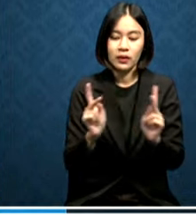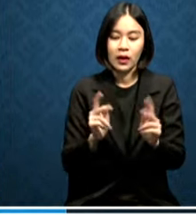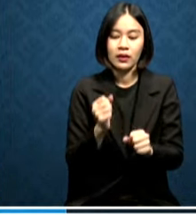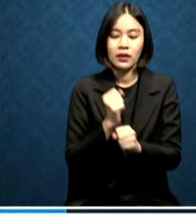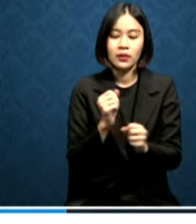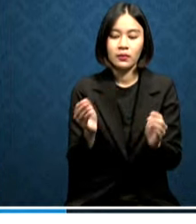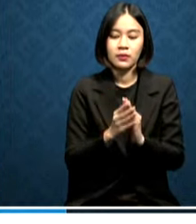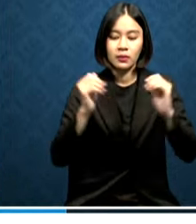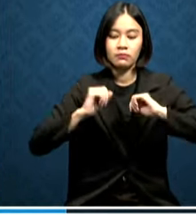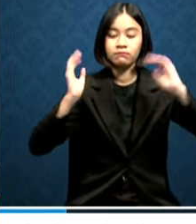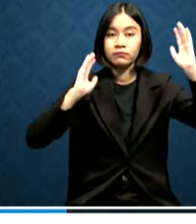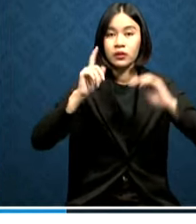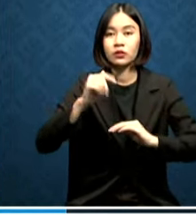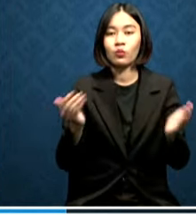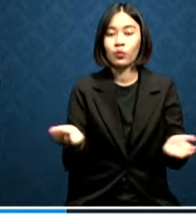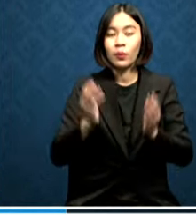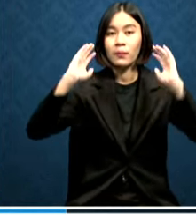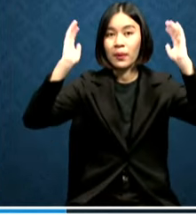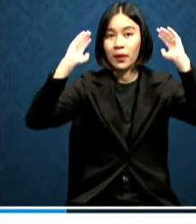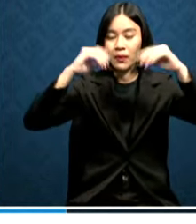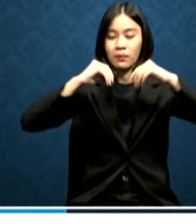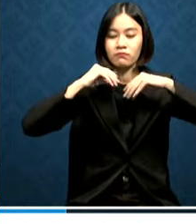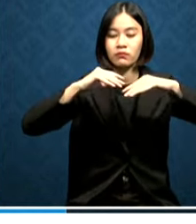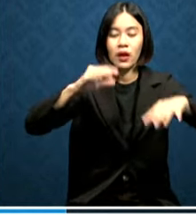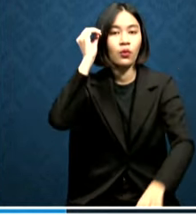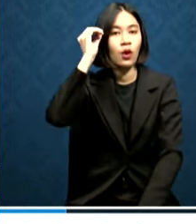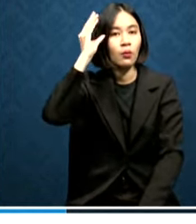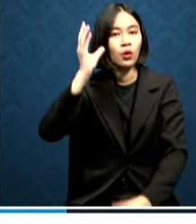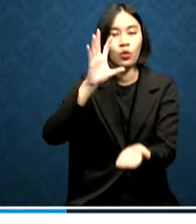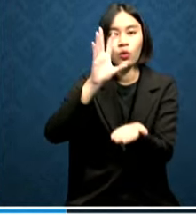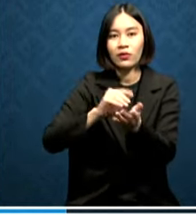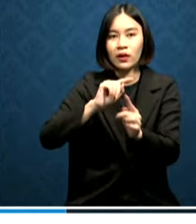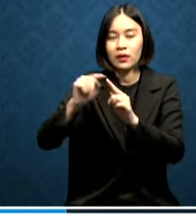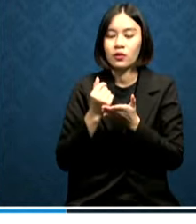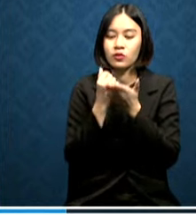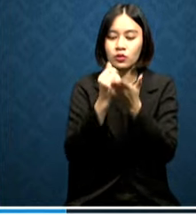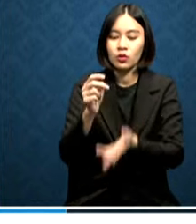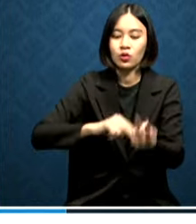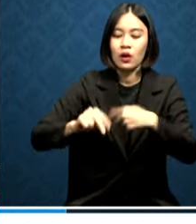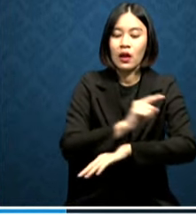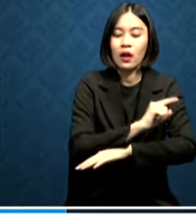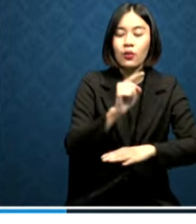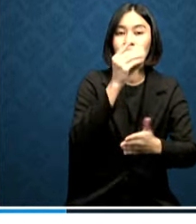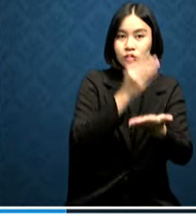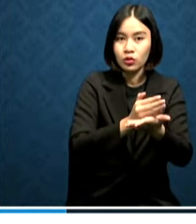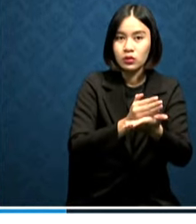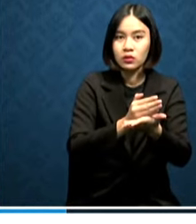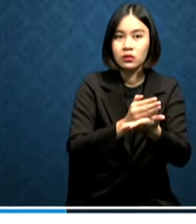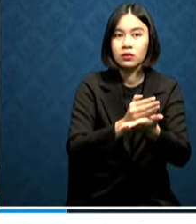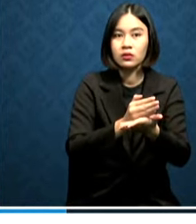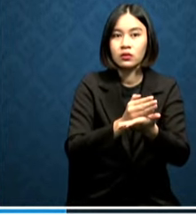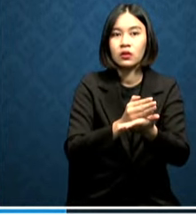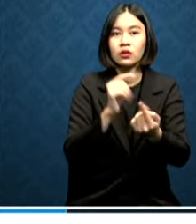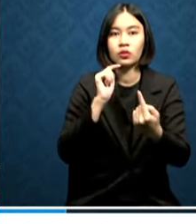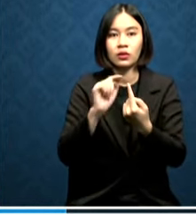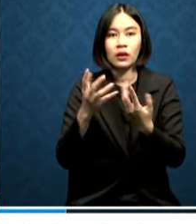ามตินั้นจะต้องรณรงค์นะฮะให้ความรู้ให้ข้อมูลนะฮะอำนวยความสะดวกให้วันหยุดนะฮะไม่ควรจะมีการลงโ